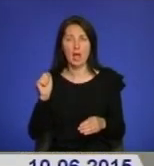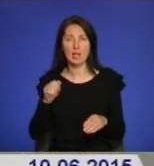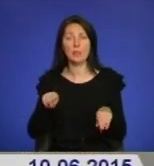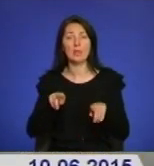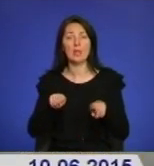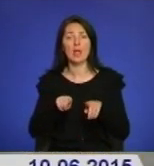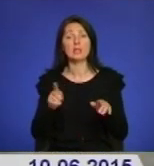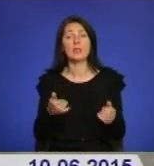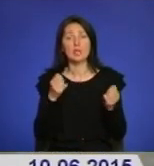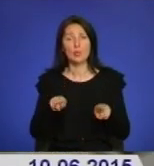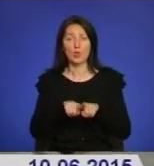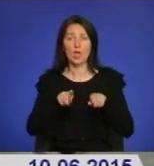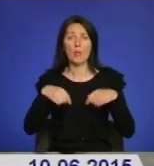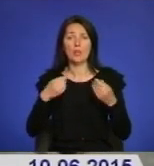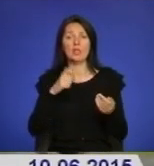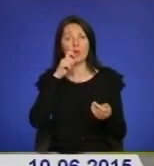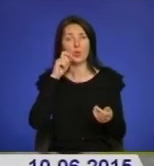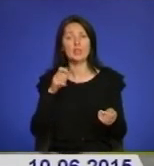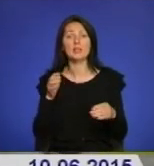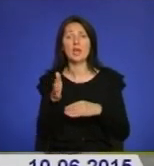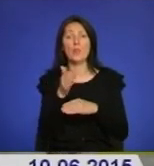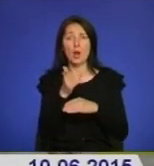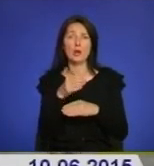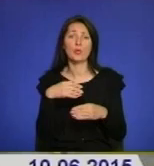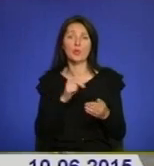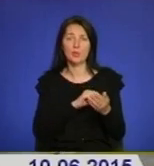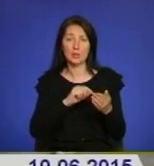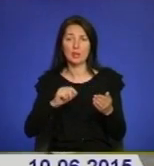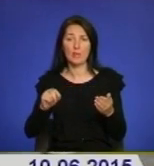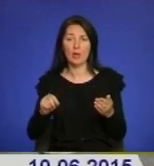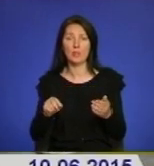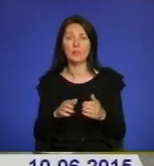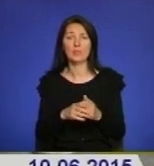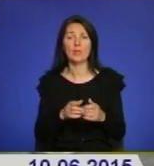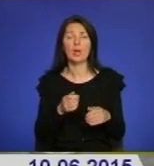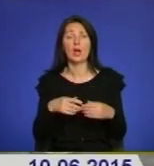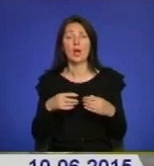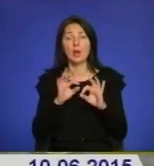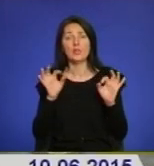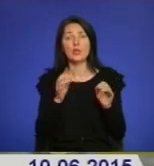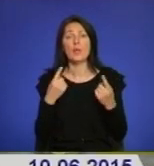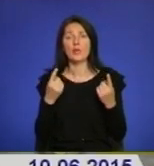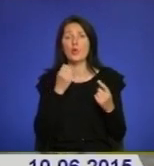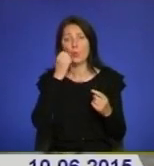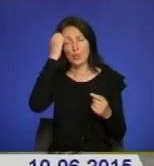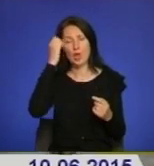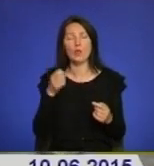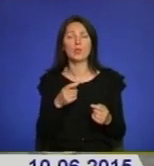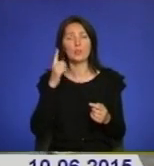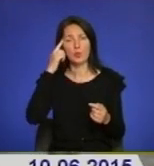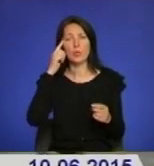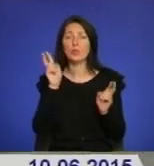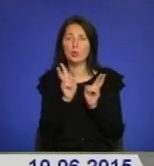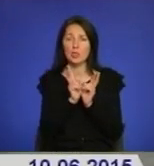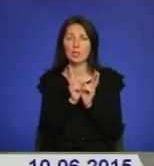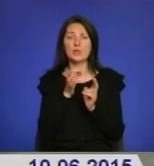Я висловлюю дуже велику подяку і думаю, ми зустрінемося рано чи пізно, перемога